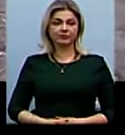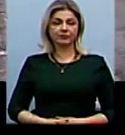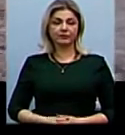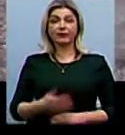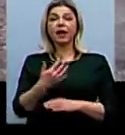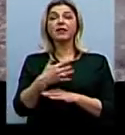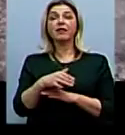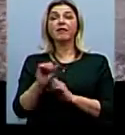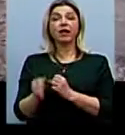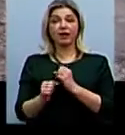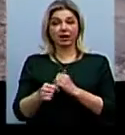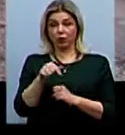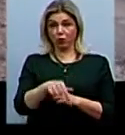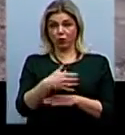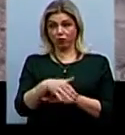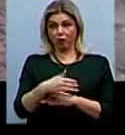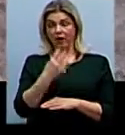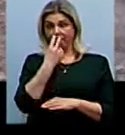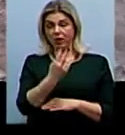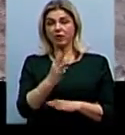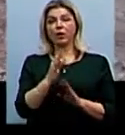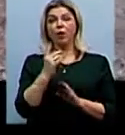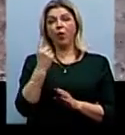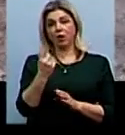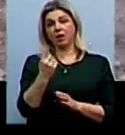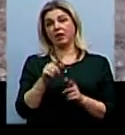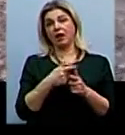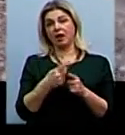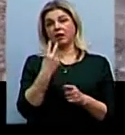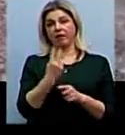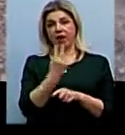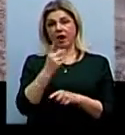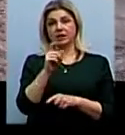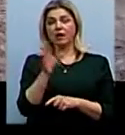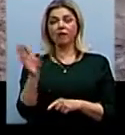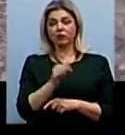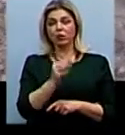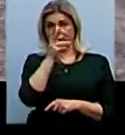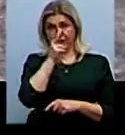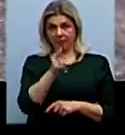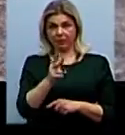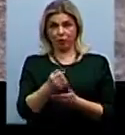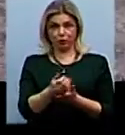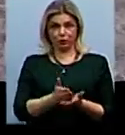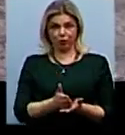Власне, двірників в цьому подвір'ї бачили один або два рази за всі 3 місяці обслуговування.